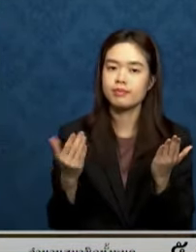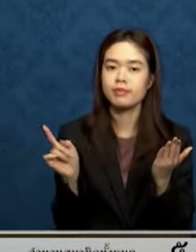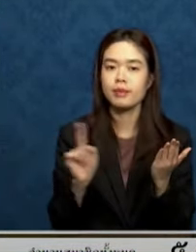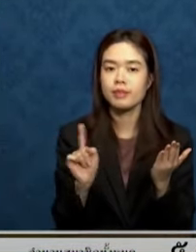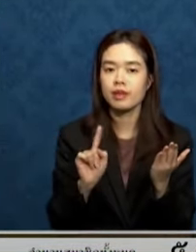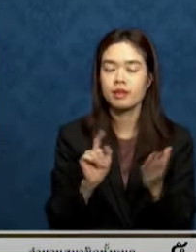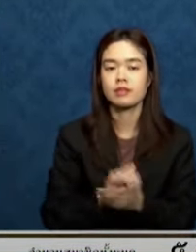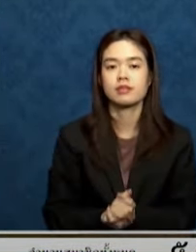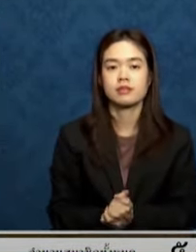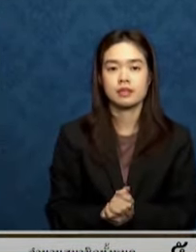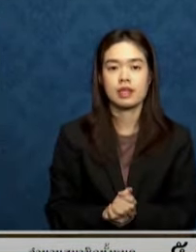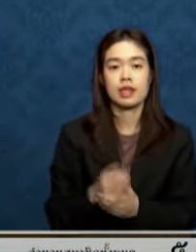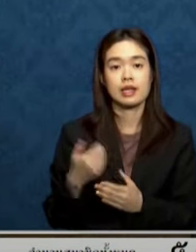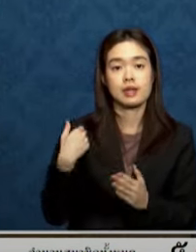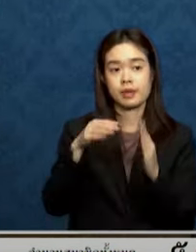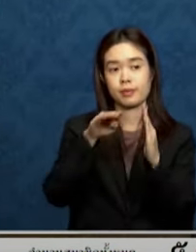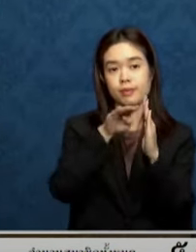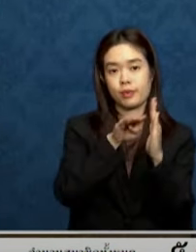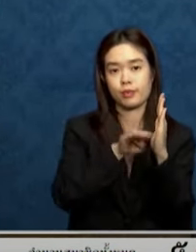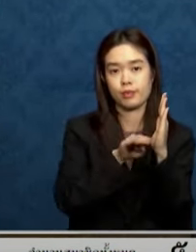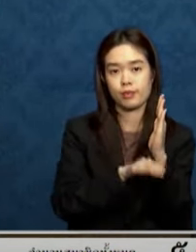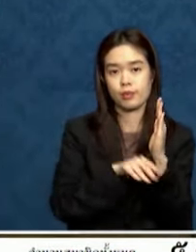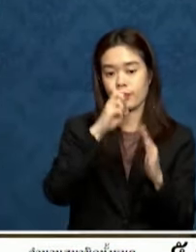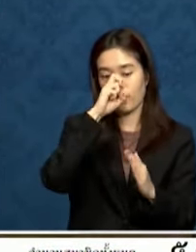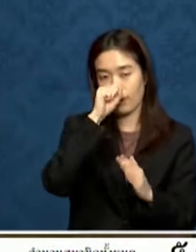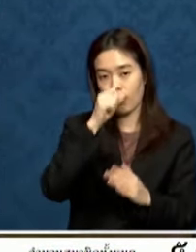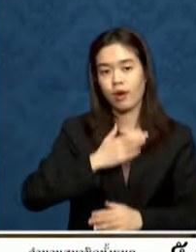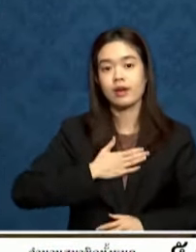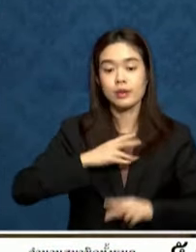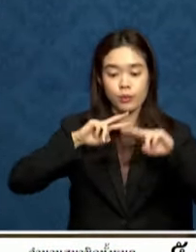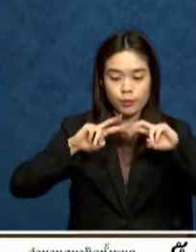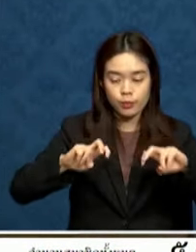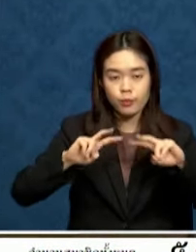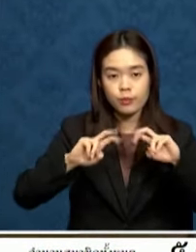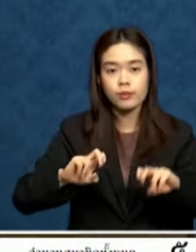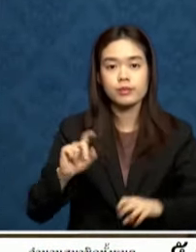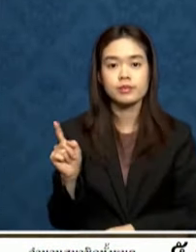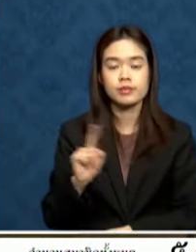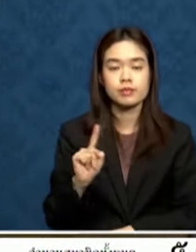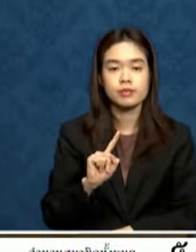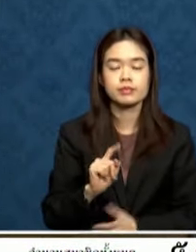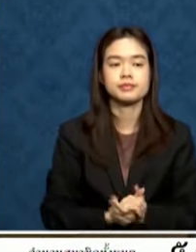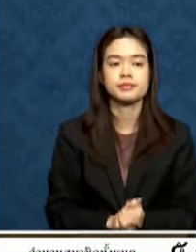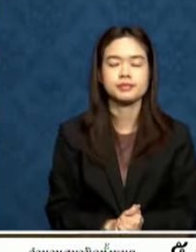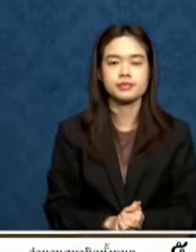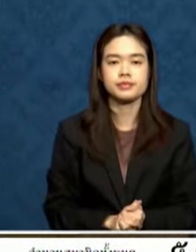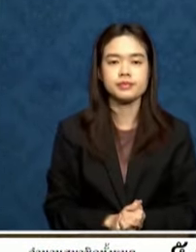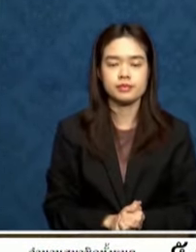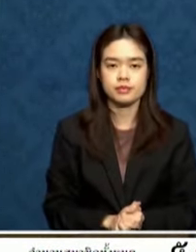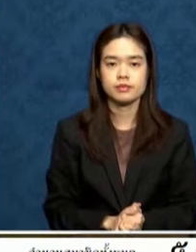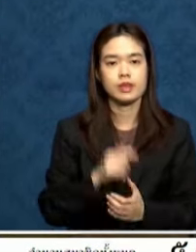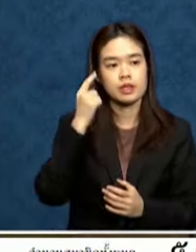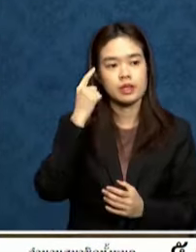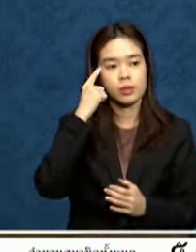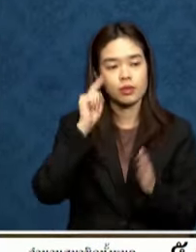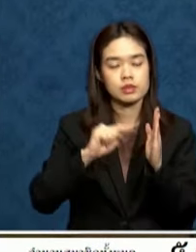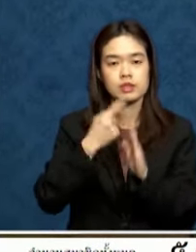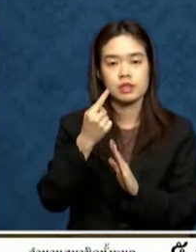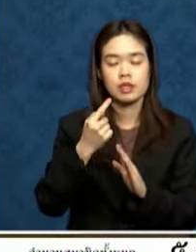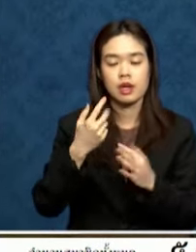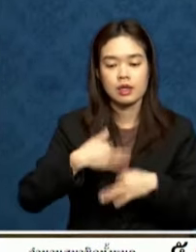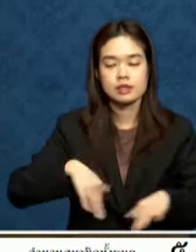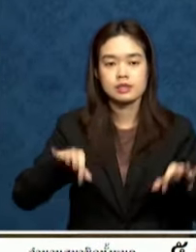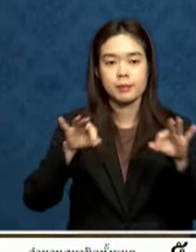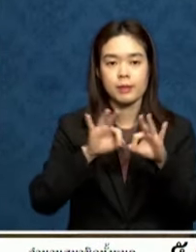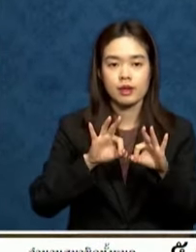เรียงลำดับให้นะครับผมวิเคราะห์แล้วก็ขออนุญาตเรียงลำดับความสำคัญต่างๆว่าจาก